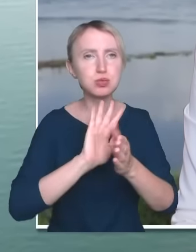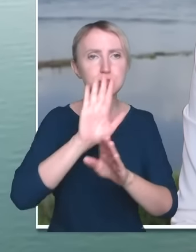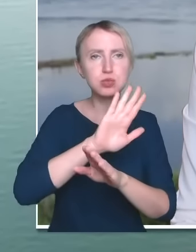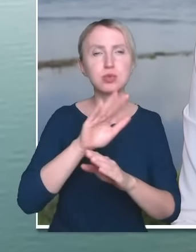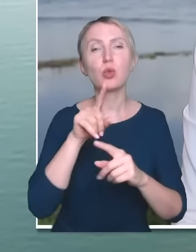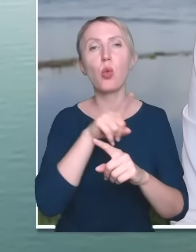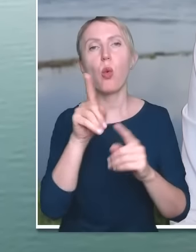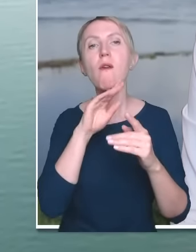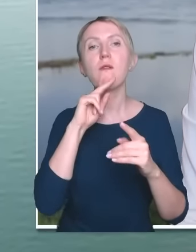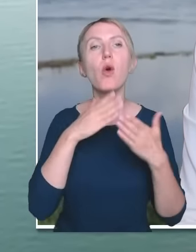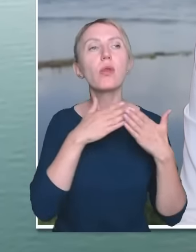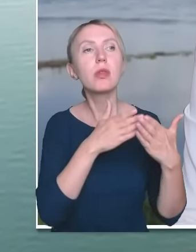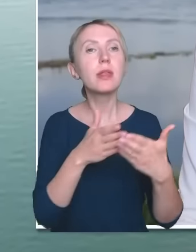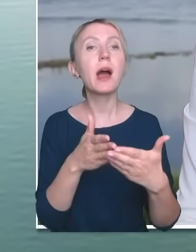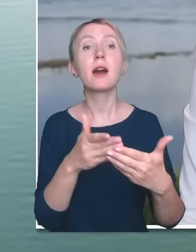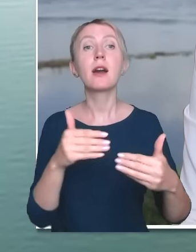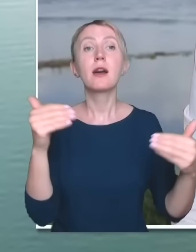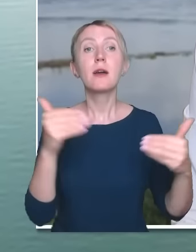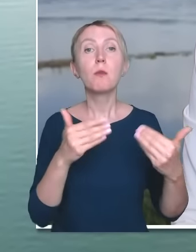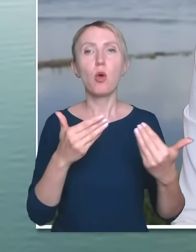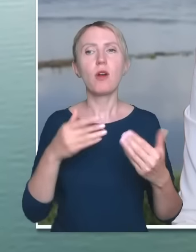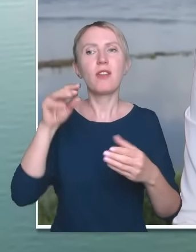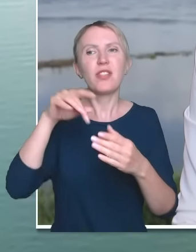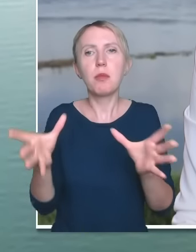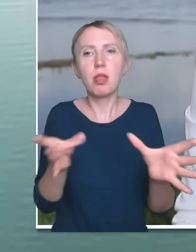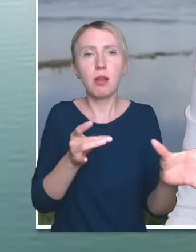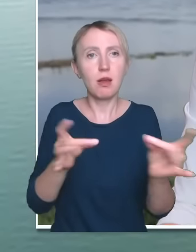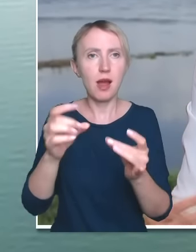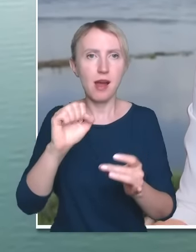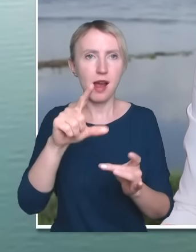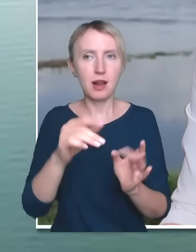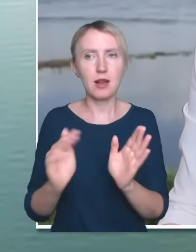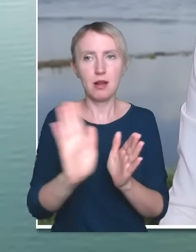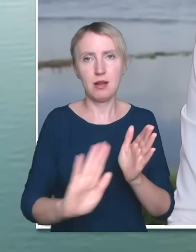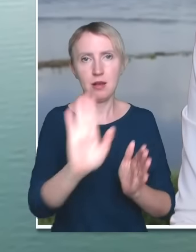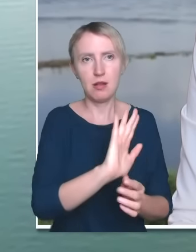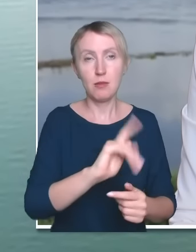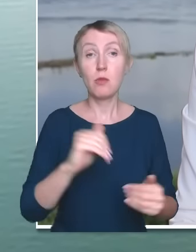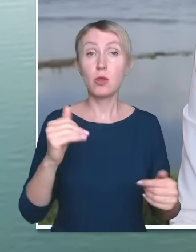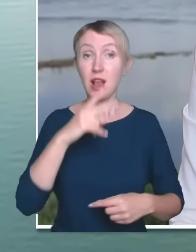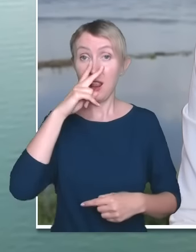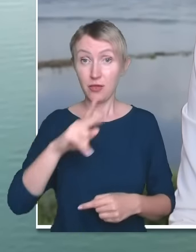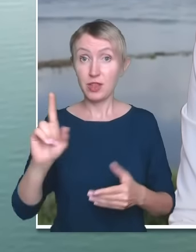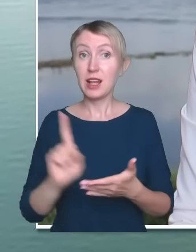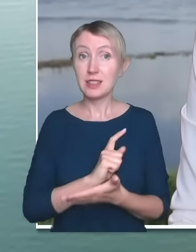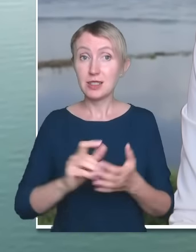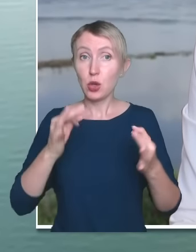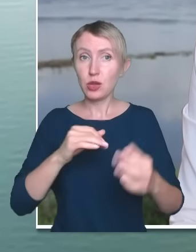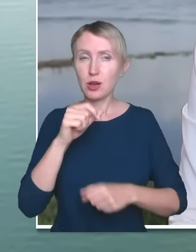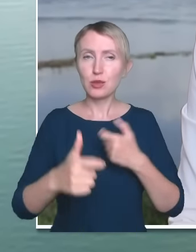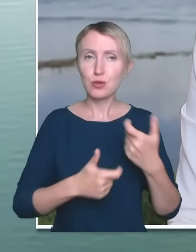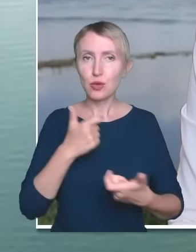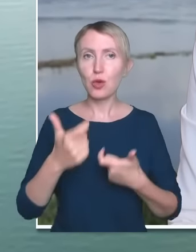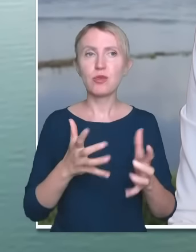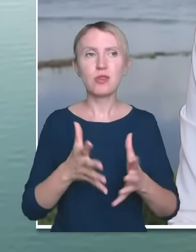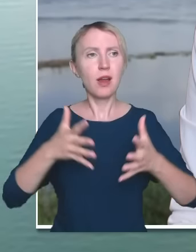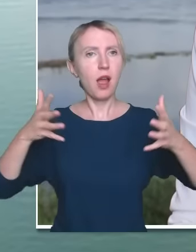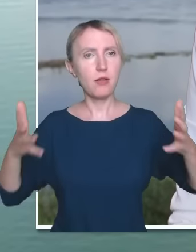na tej wodzie się znaleźć, a mogłyby przenieść złotą algę. No tutaj widać, że zaryzykowano na dużo większym obiekcie,